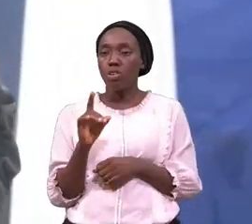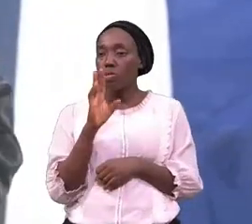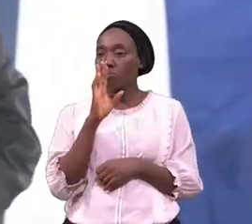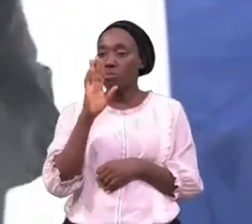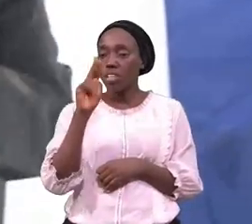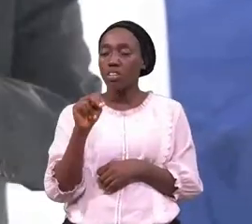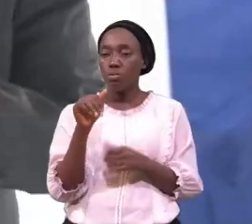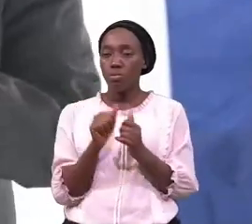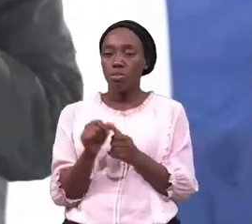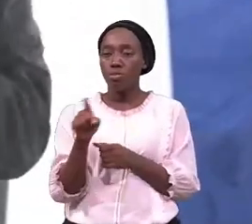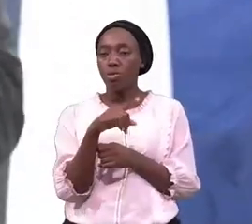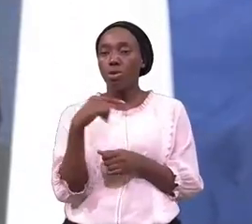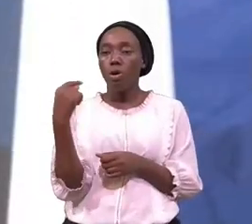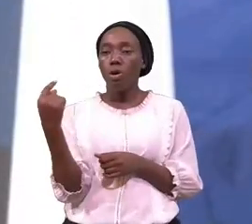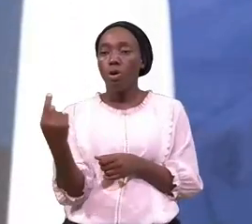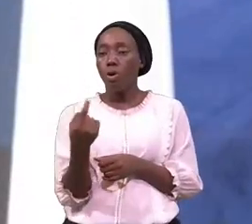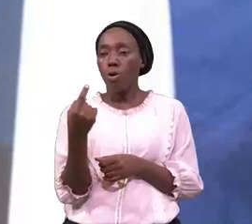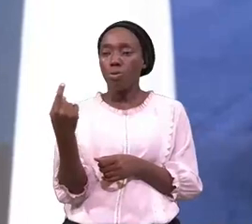d'être avec vous pour tous les jours.